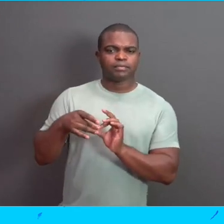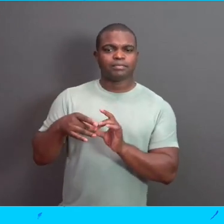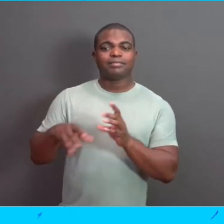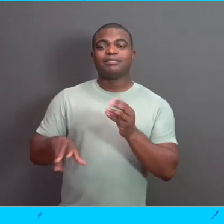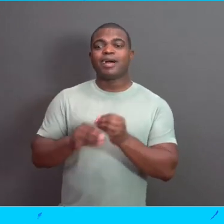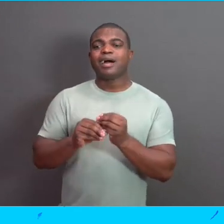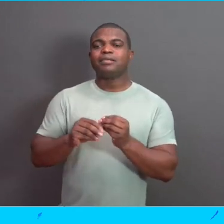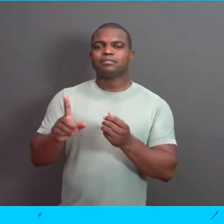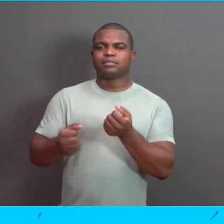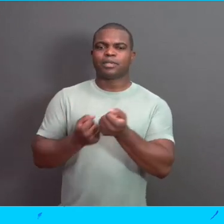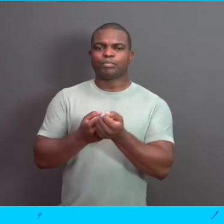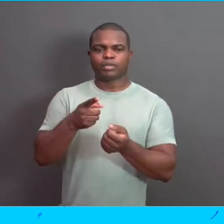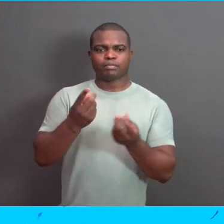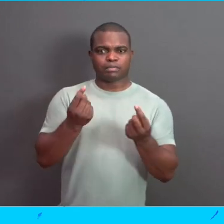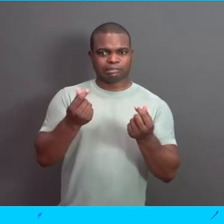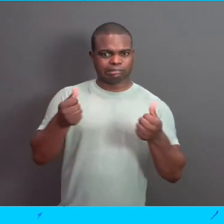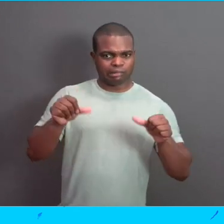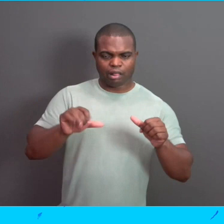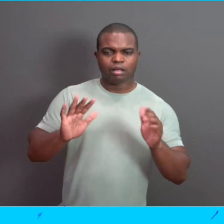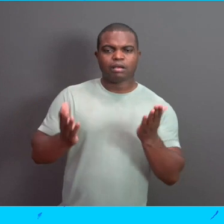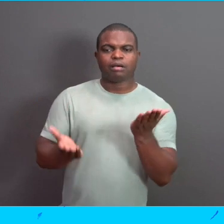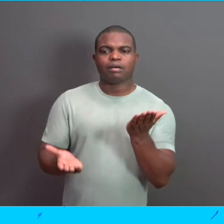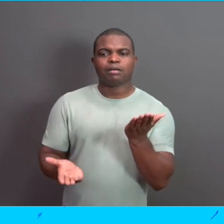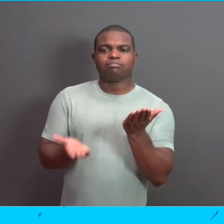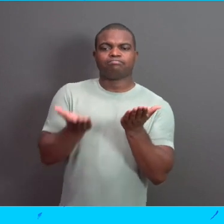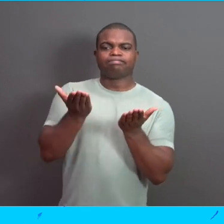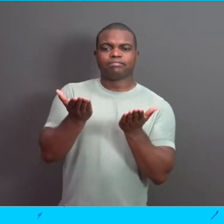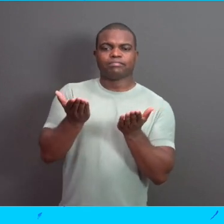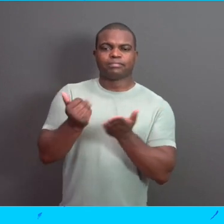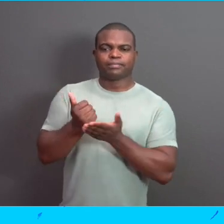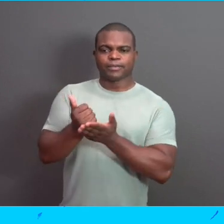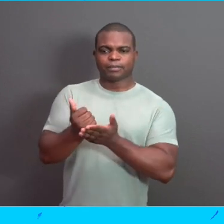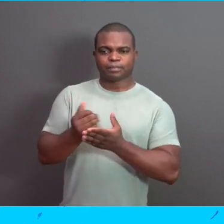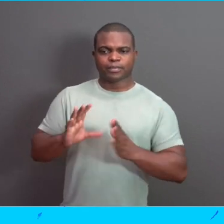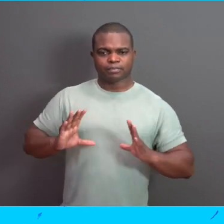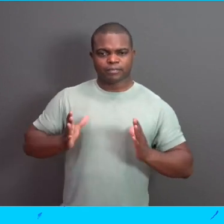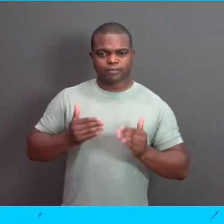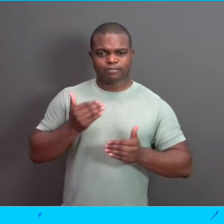travail et aussi comment on va apprendre à avoir une carrière.